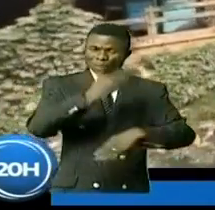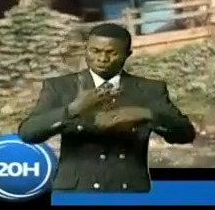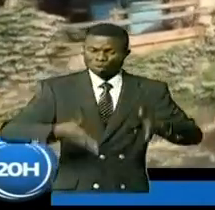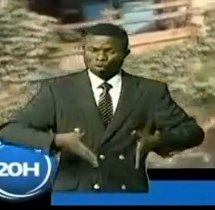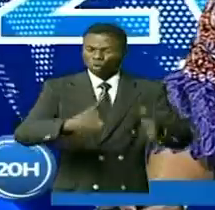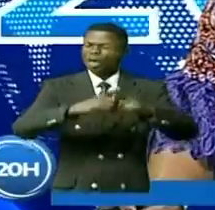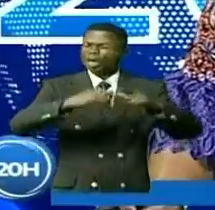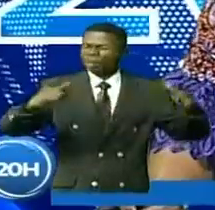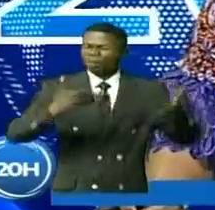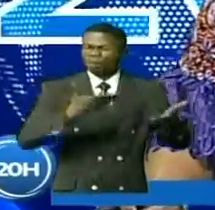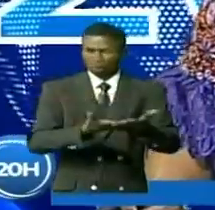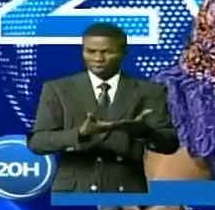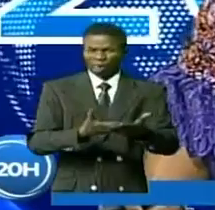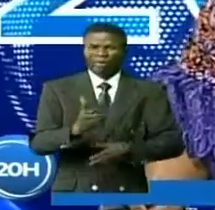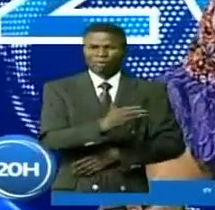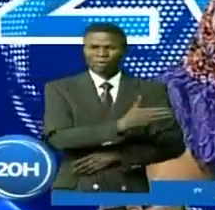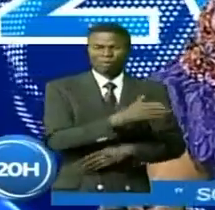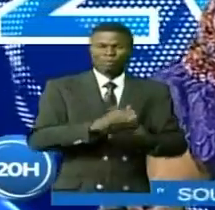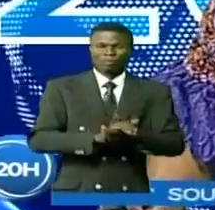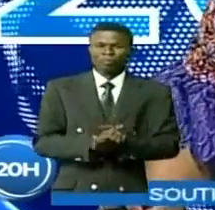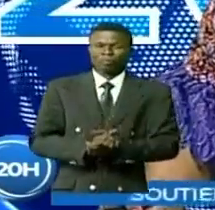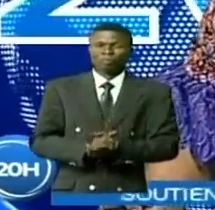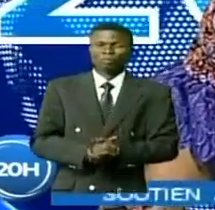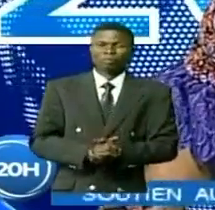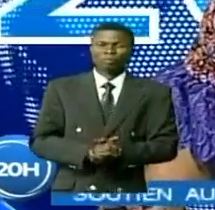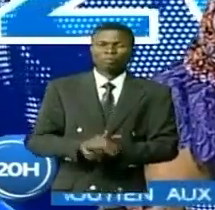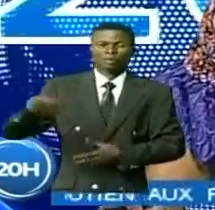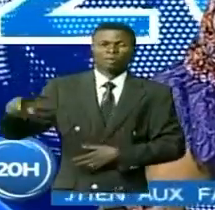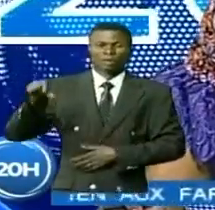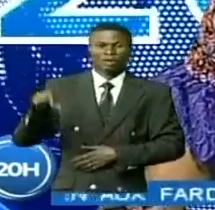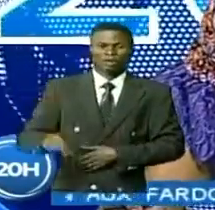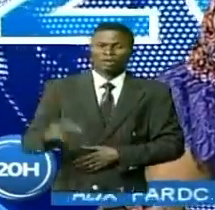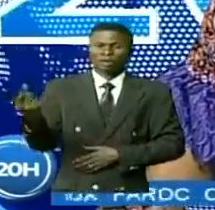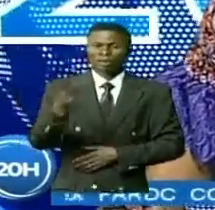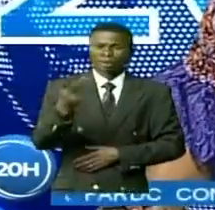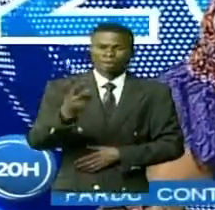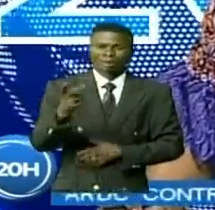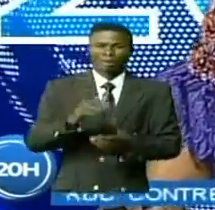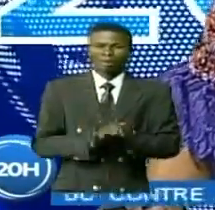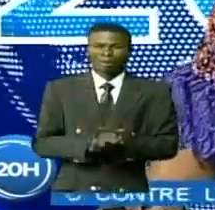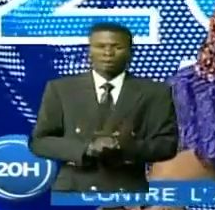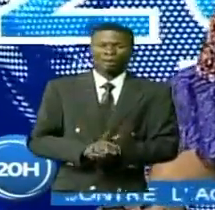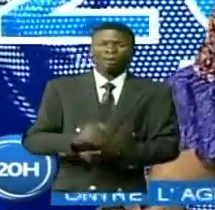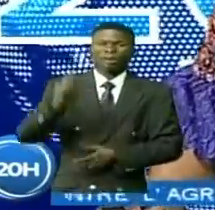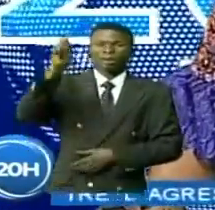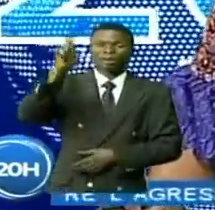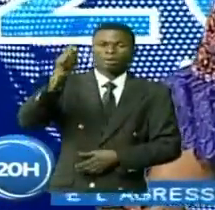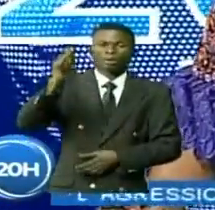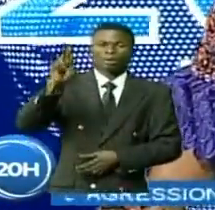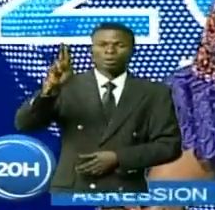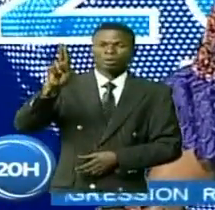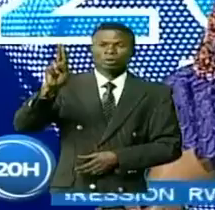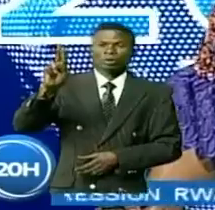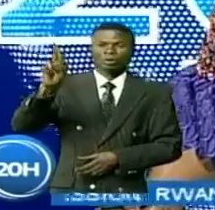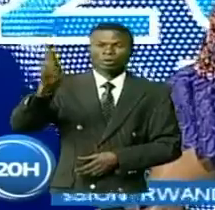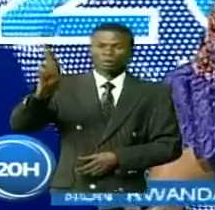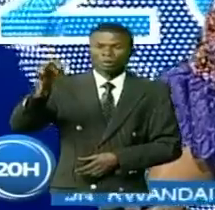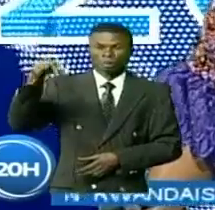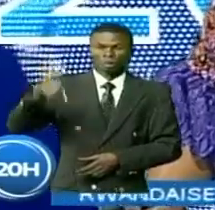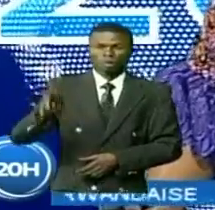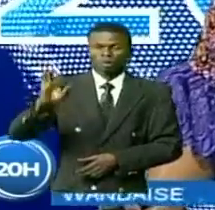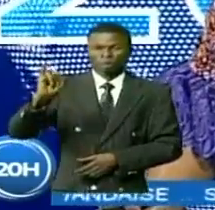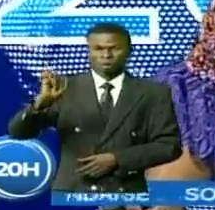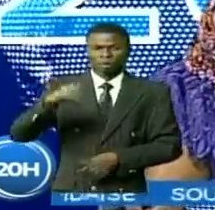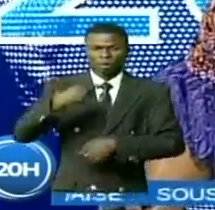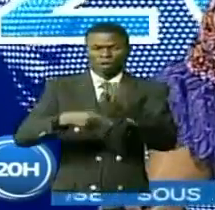de base. Désiré Nzinga et Jacques Kaboulakatoué en Turquie au sommet de l'agriculture qui a ouvert ses portes hier jeudi